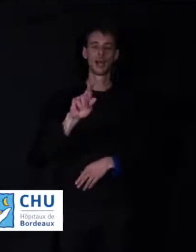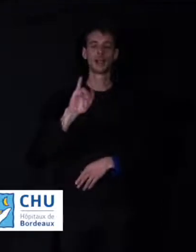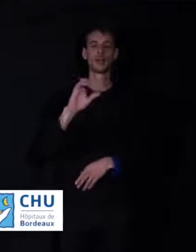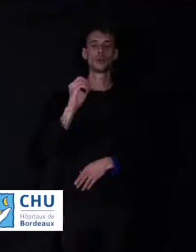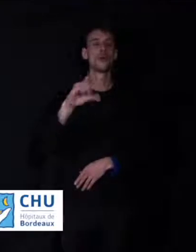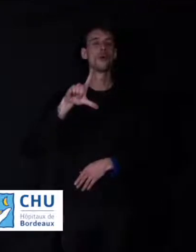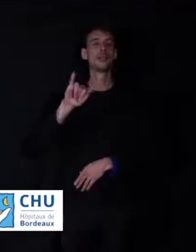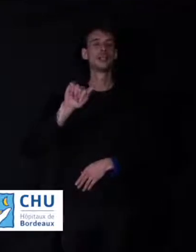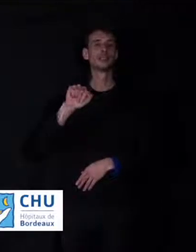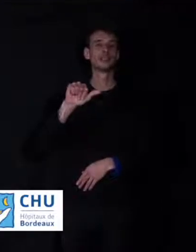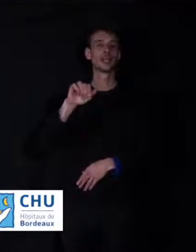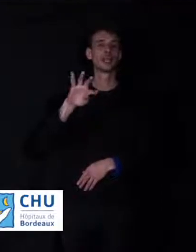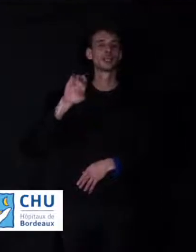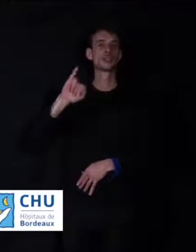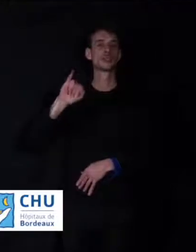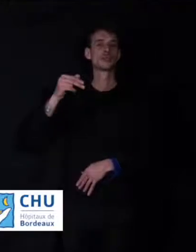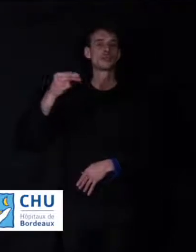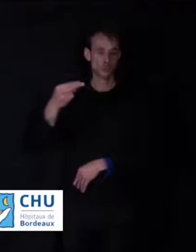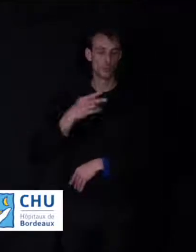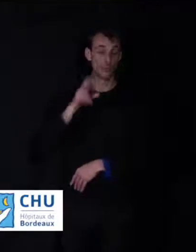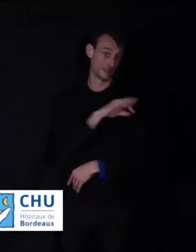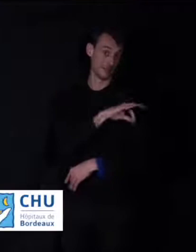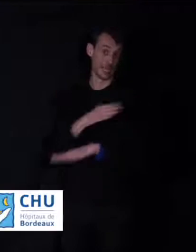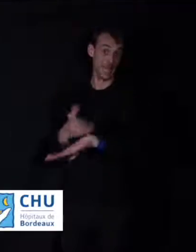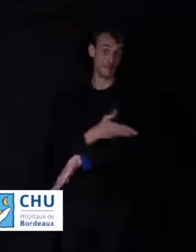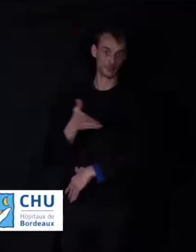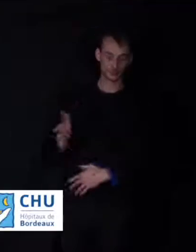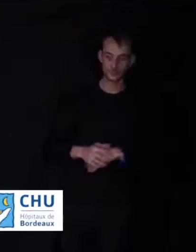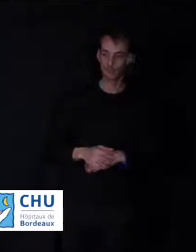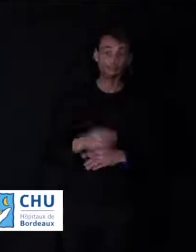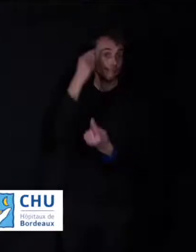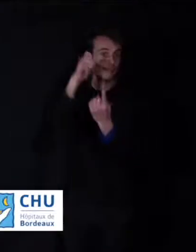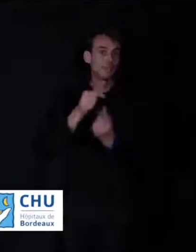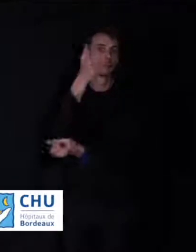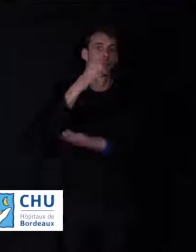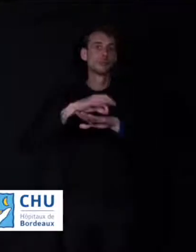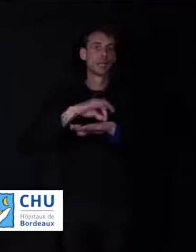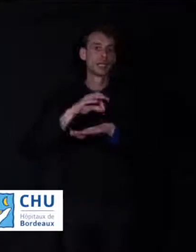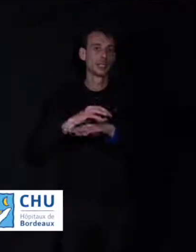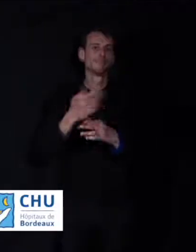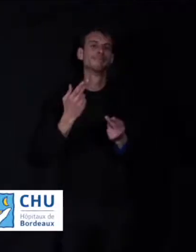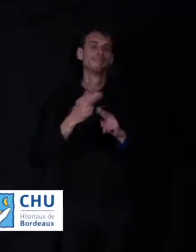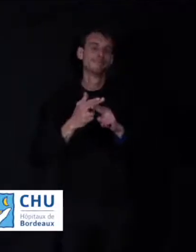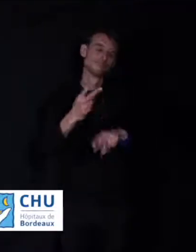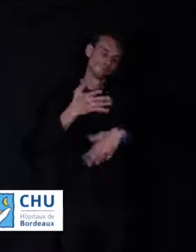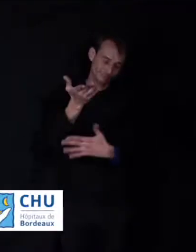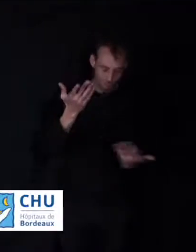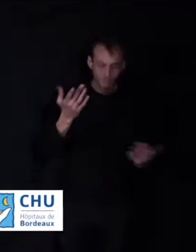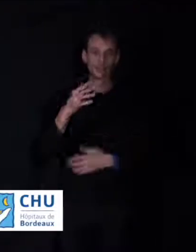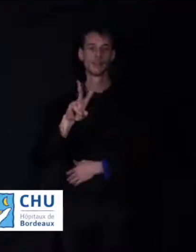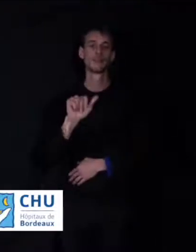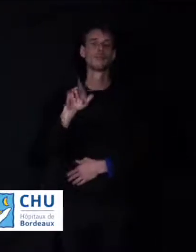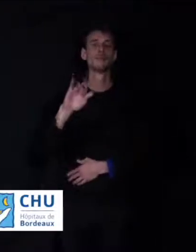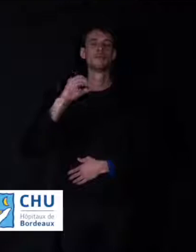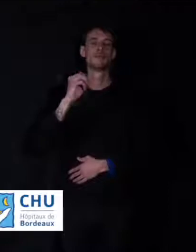la vaccination et concernait une maladie que l'on ne connaît plus, la variole. Et ce